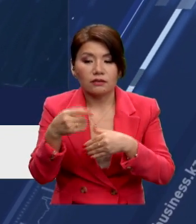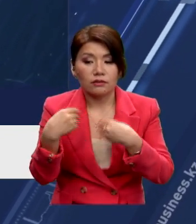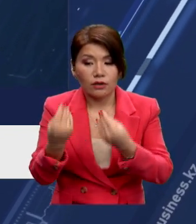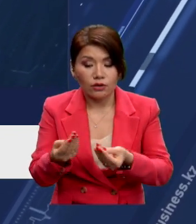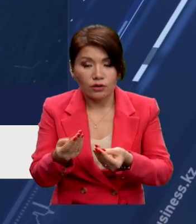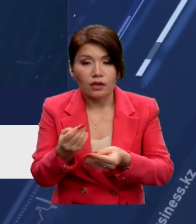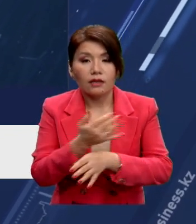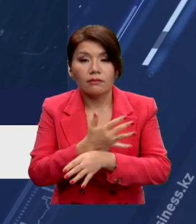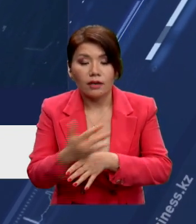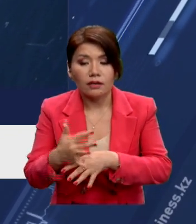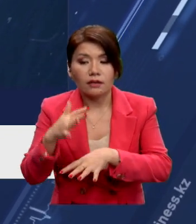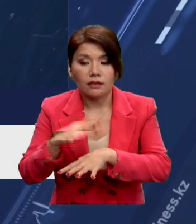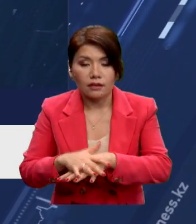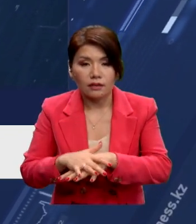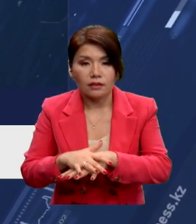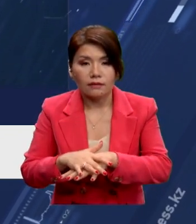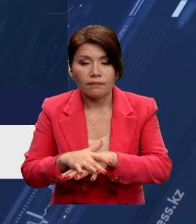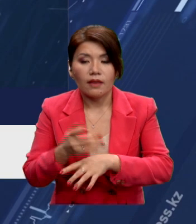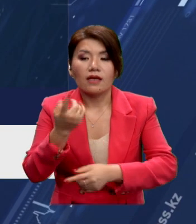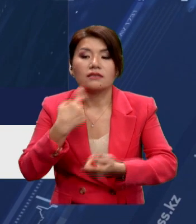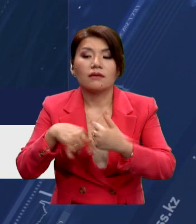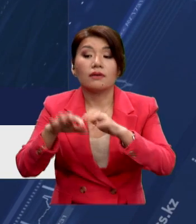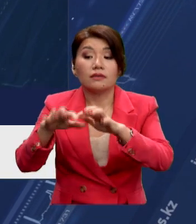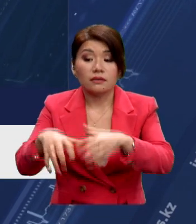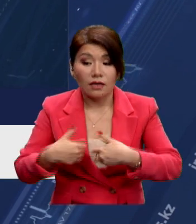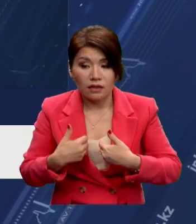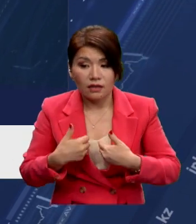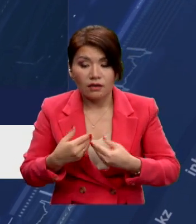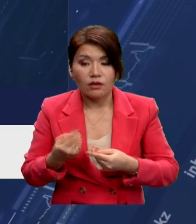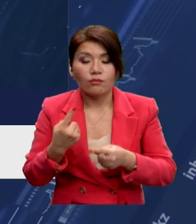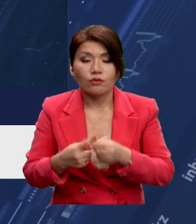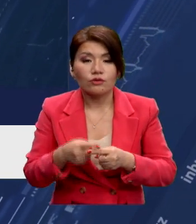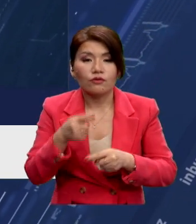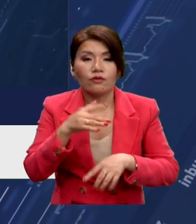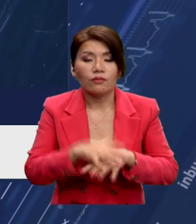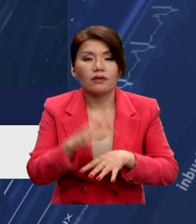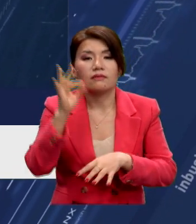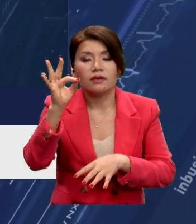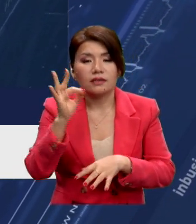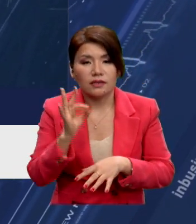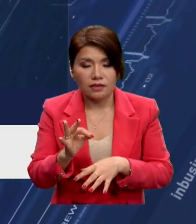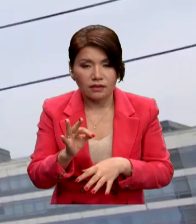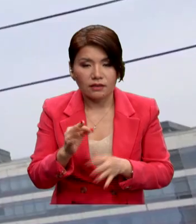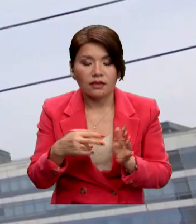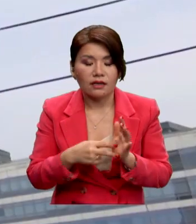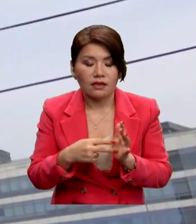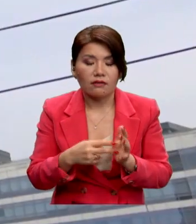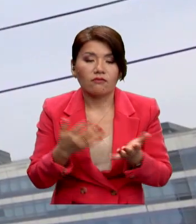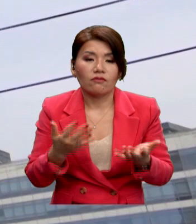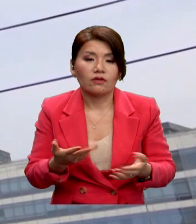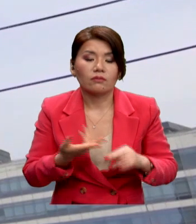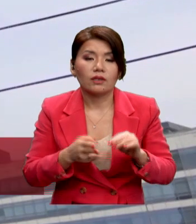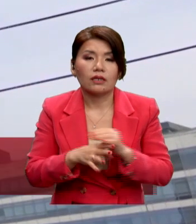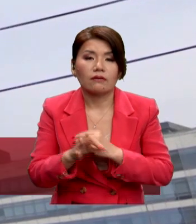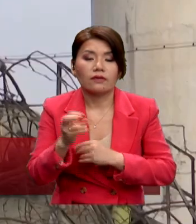то он потом, банк, выберет назад все, что он дал, и плюс еще банковский процент за счет тарифа. Как